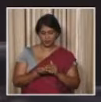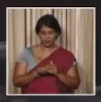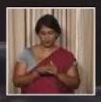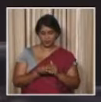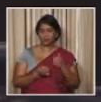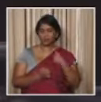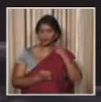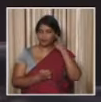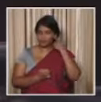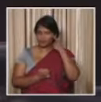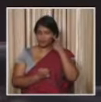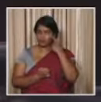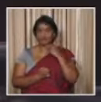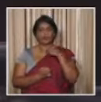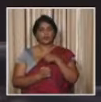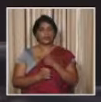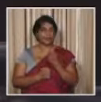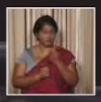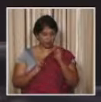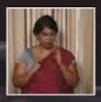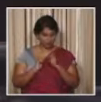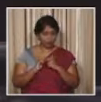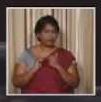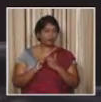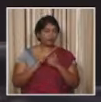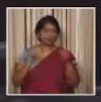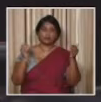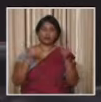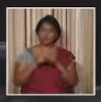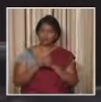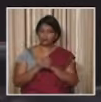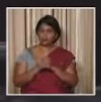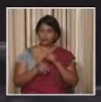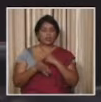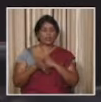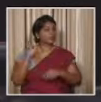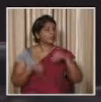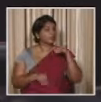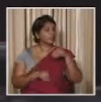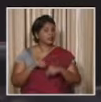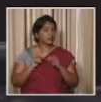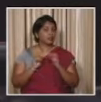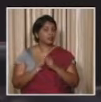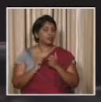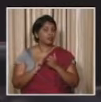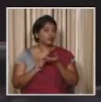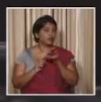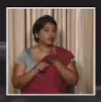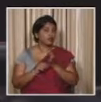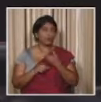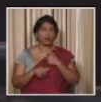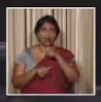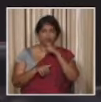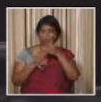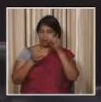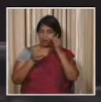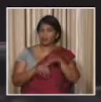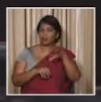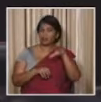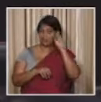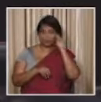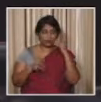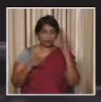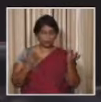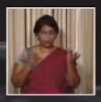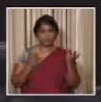මම හිතනවා මේ ආර්ථික අර්බුදය පිටිපස්සේ තියෙන දේශපාලන අර්බුදය අපි හරියට තේරුම් ගත්තේ